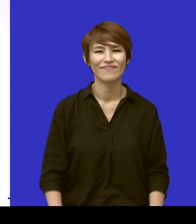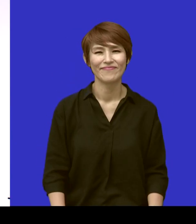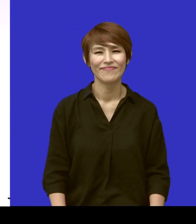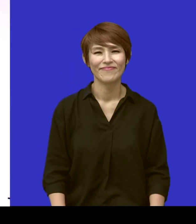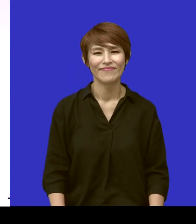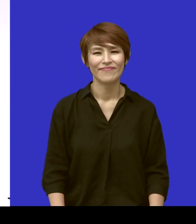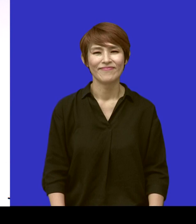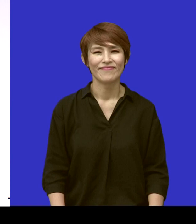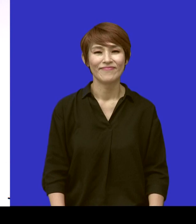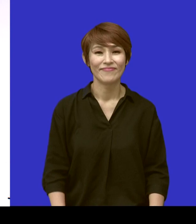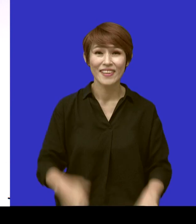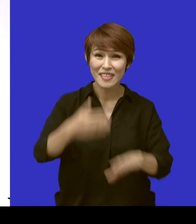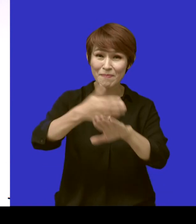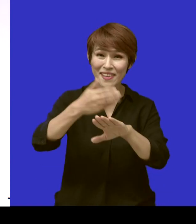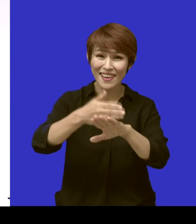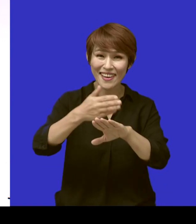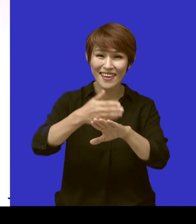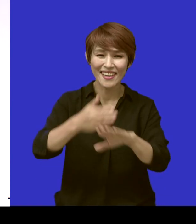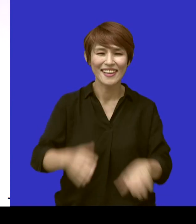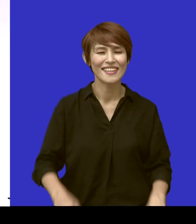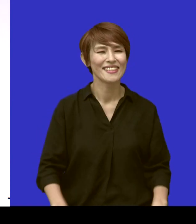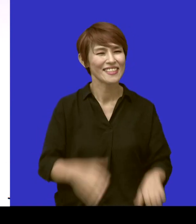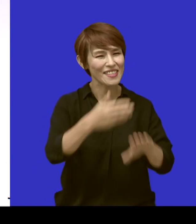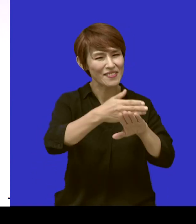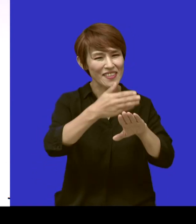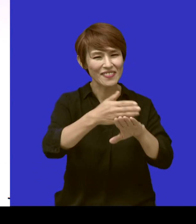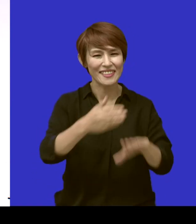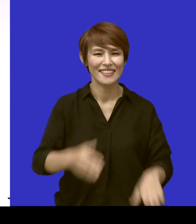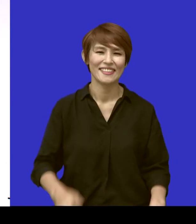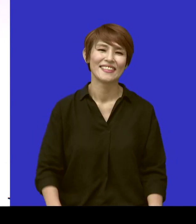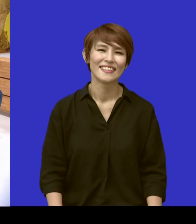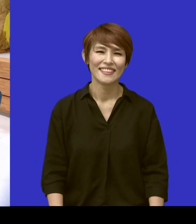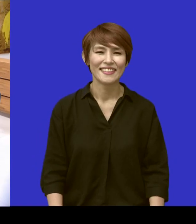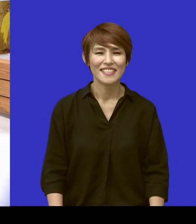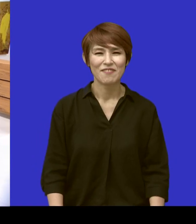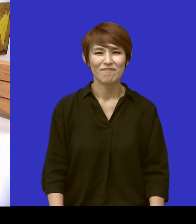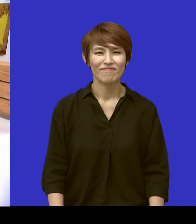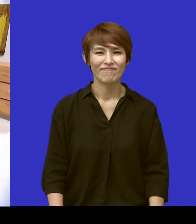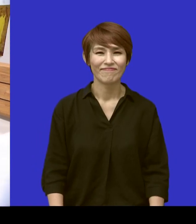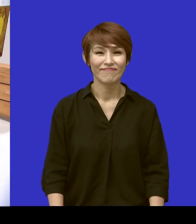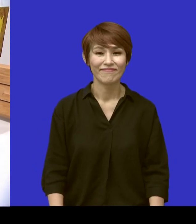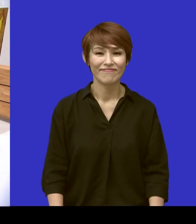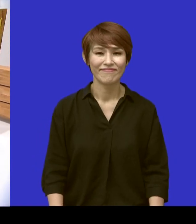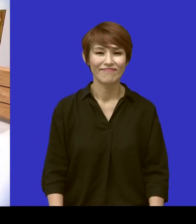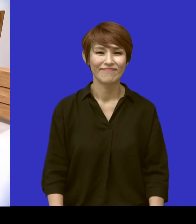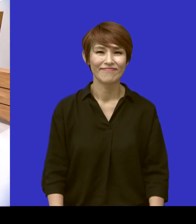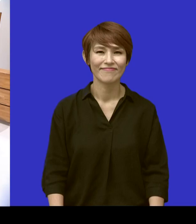해주셔서 감사합니다. 태경 씨 감사해요. 감사합니다. 감사합니다. 감사합니다. 감사합니다.